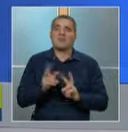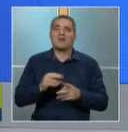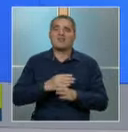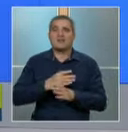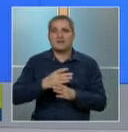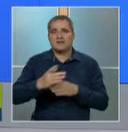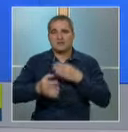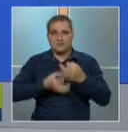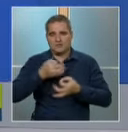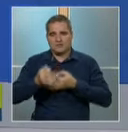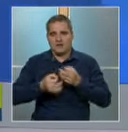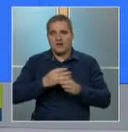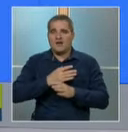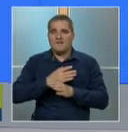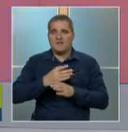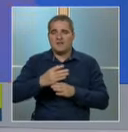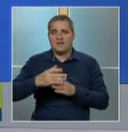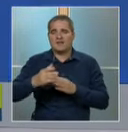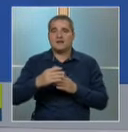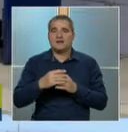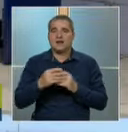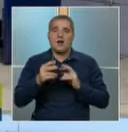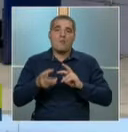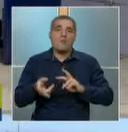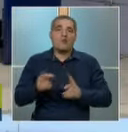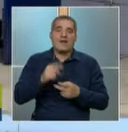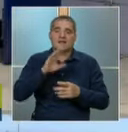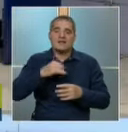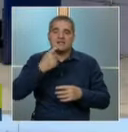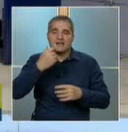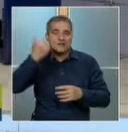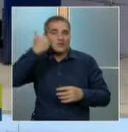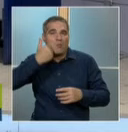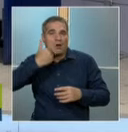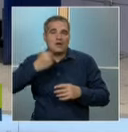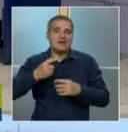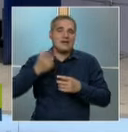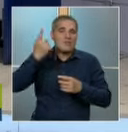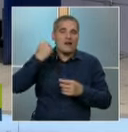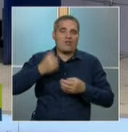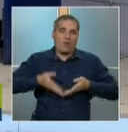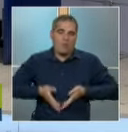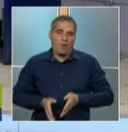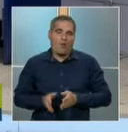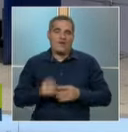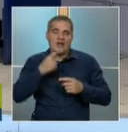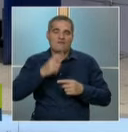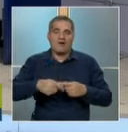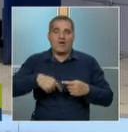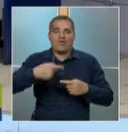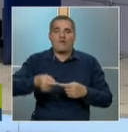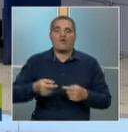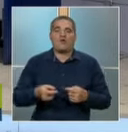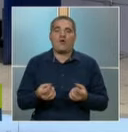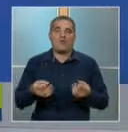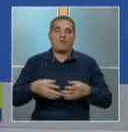се е случвала и винаги предната... Обикновено казваме, че промяната е за добро. Да, предното поколение винаги е убедено, че следващото е по-лошо